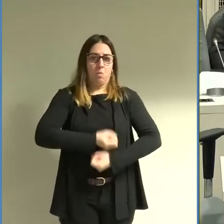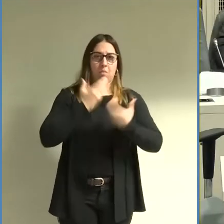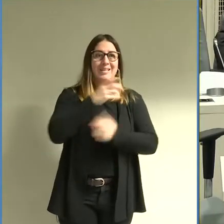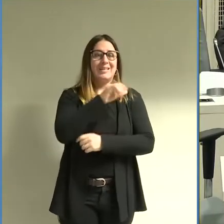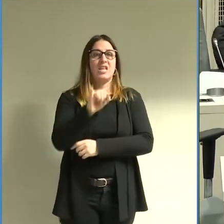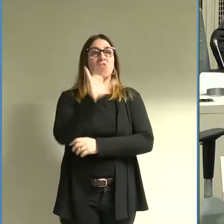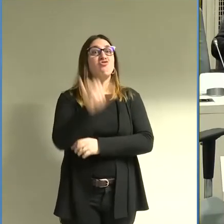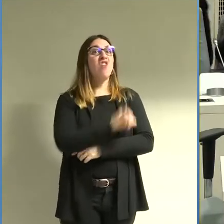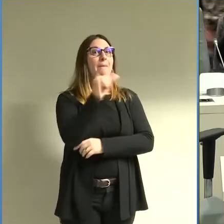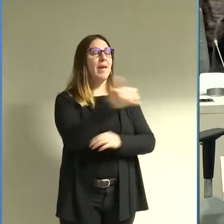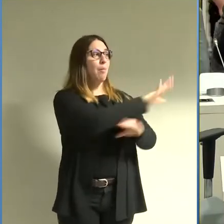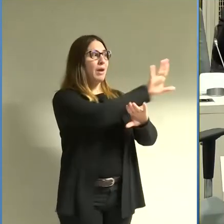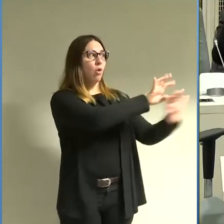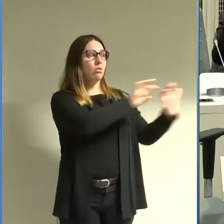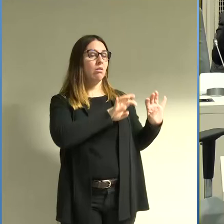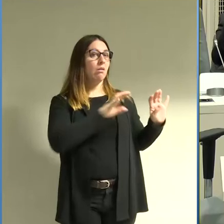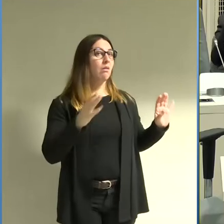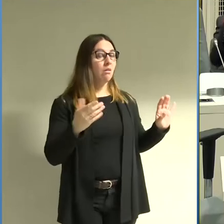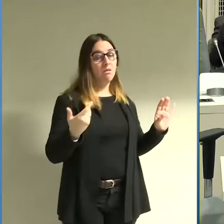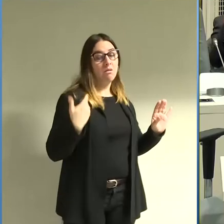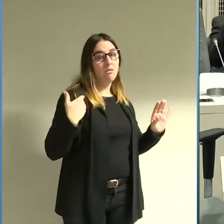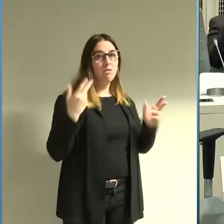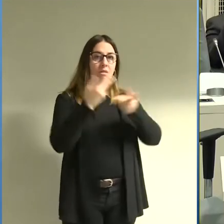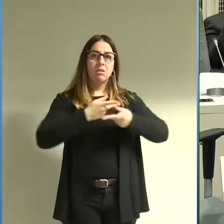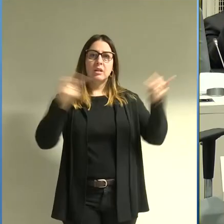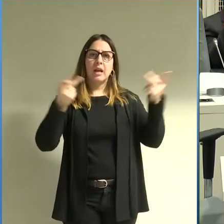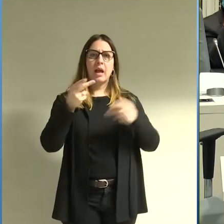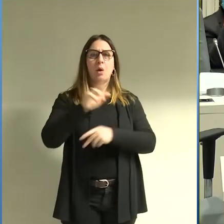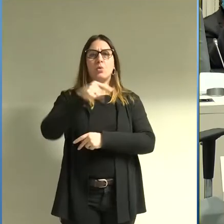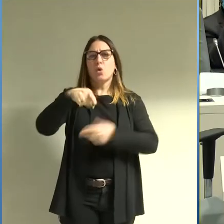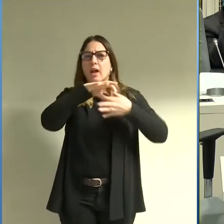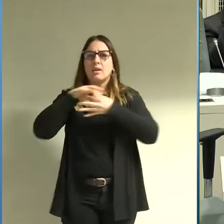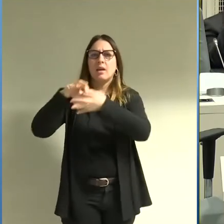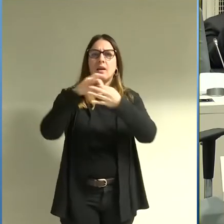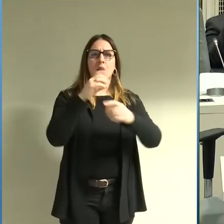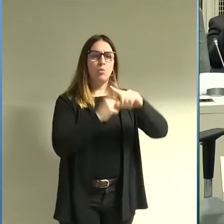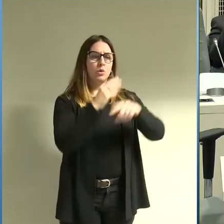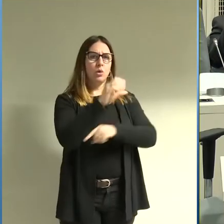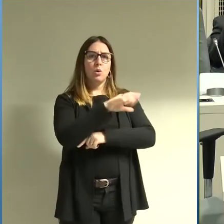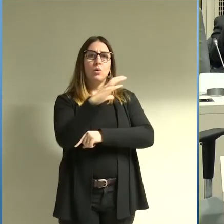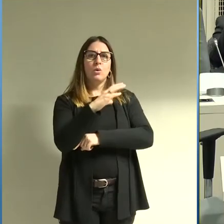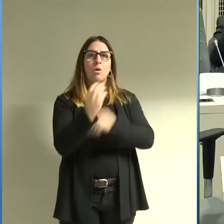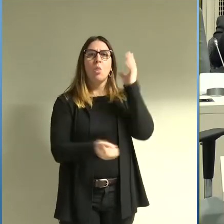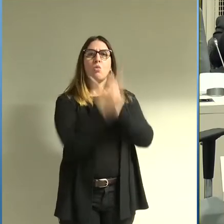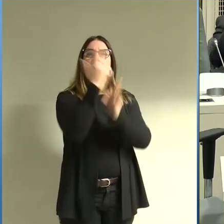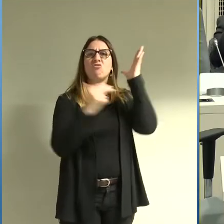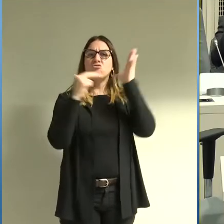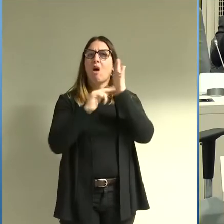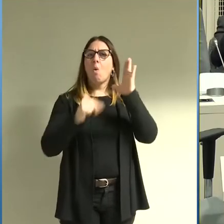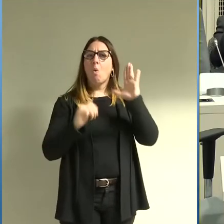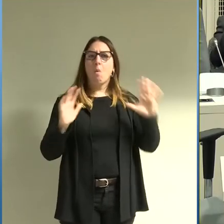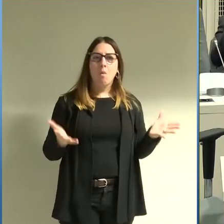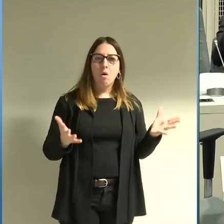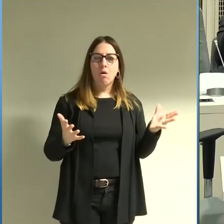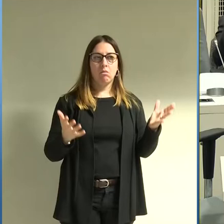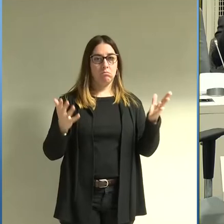et regarder encore ces derniers jours les déclarations des unions de quartier et du club au sujet de cette nouvelle charte ils ont l'impression que